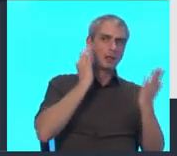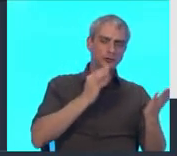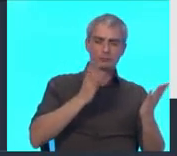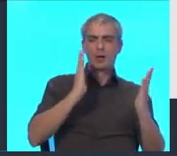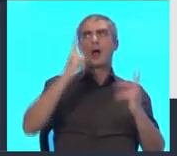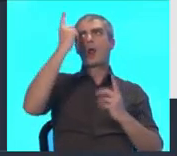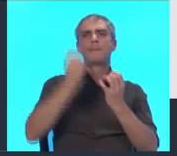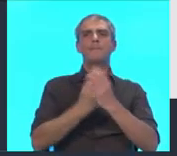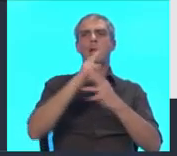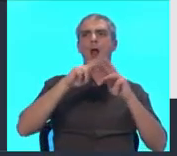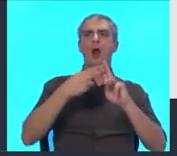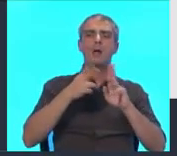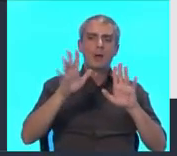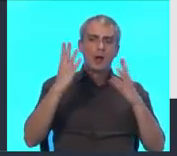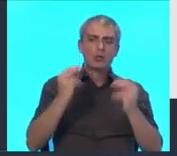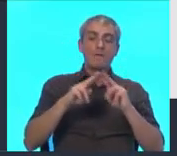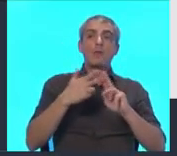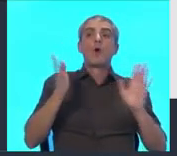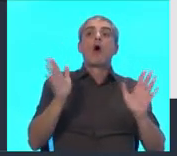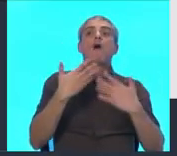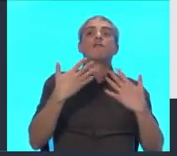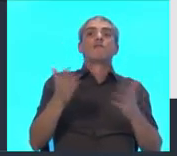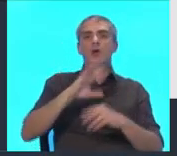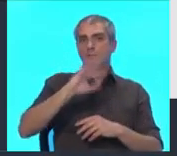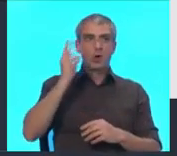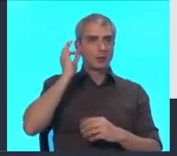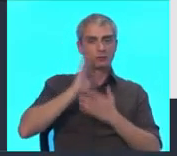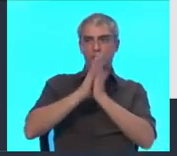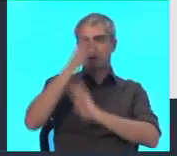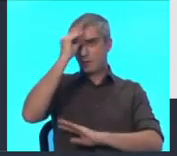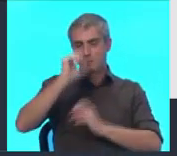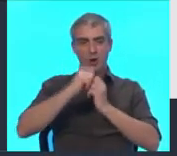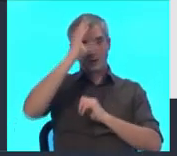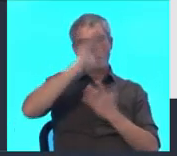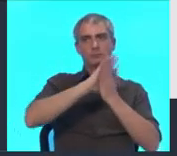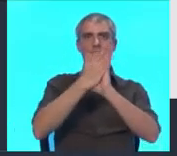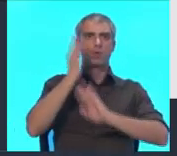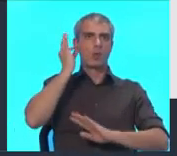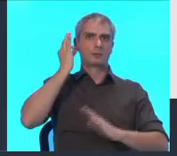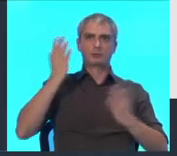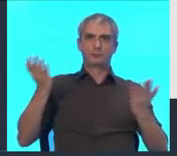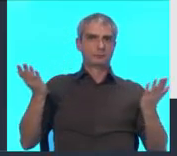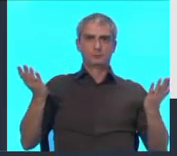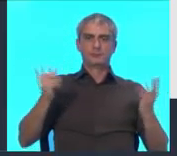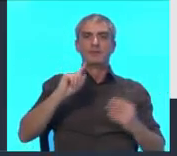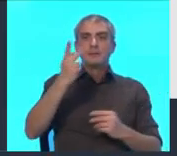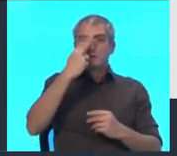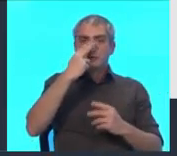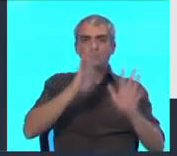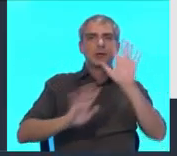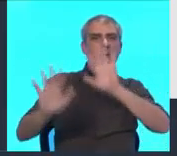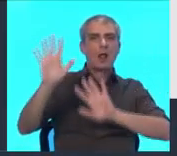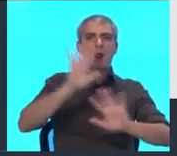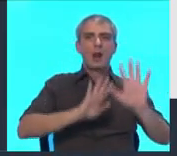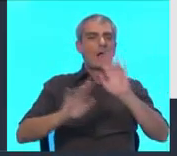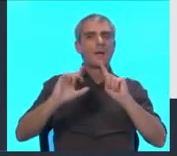העולם, כך טוב לעולם, אוי ואבוי, אם כל הנשים יהפכו לגברים או אם הגברים יהפכו לנשים. כל מי שמנסה לטשטש את ההבחנות הכל